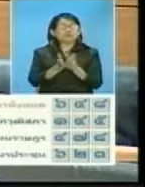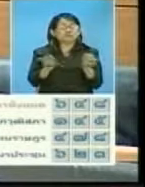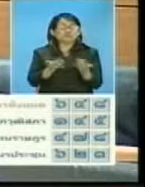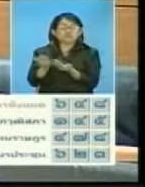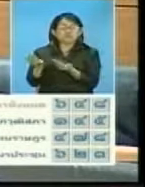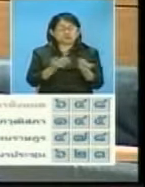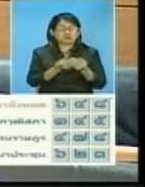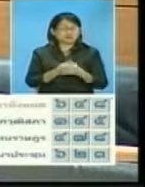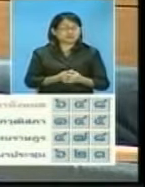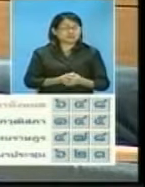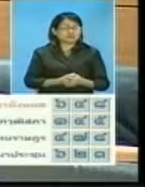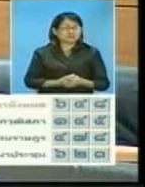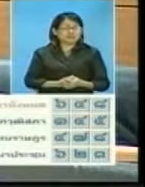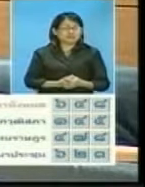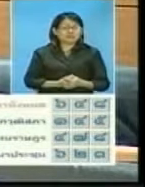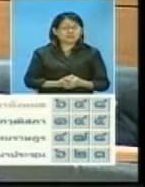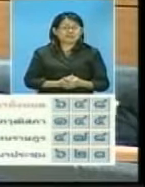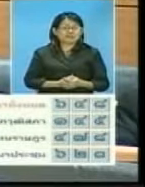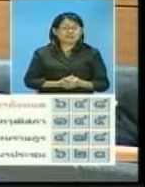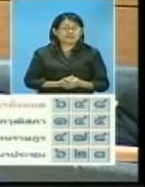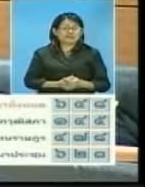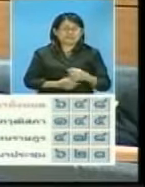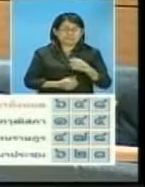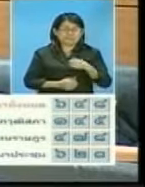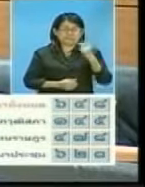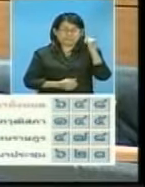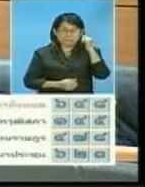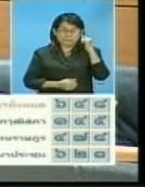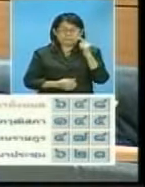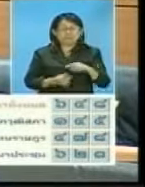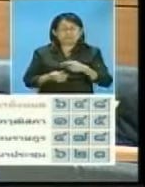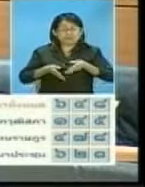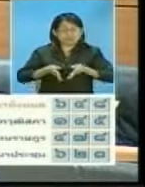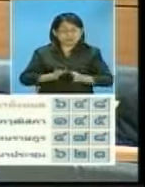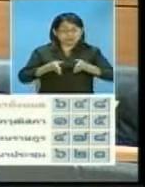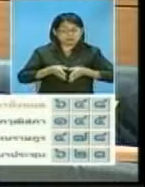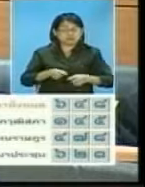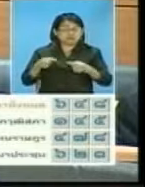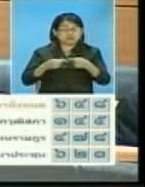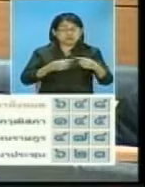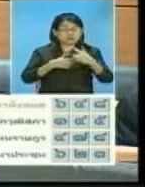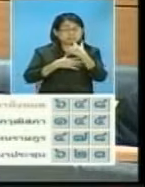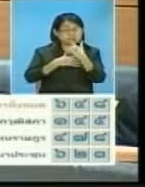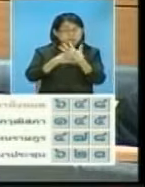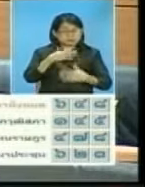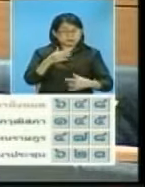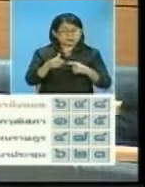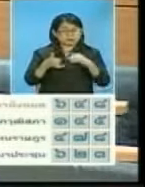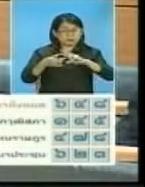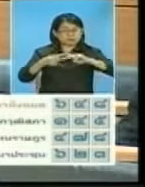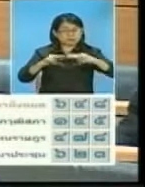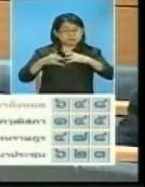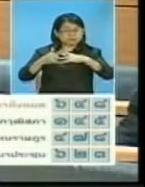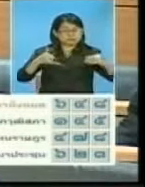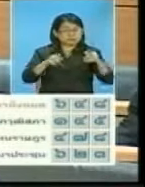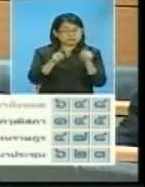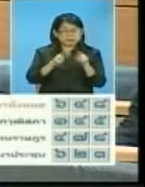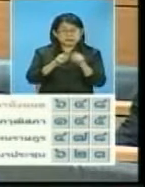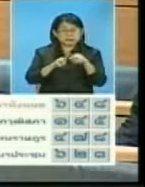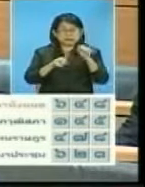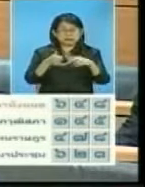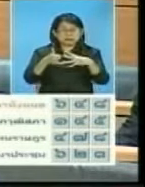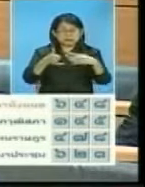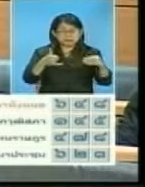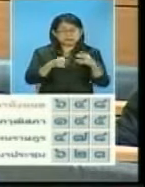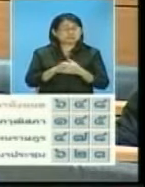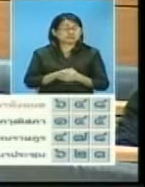งนี้ผมถือว่ามันเป็นคนเกี่ยวพันโดยสายเลือดมันคนเหล่านี้ที่เป็นเกี่ยวพันโดยส